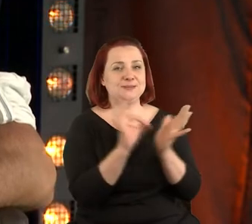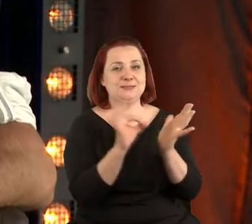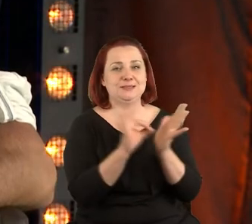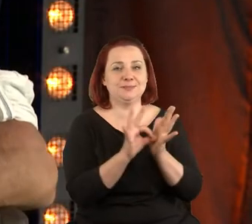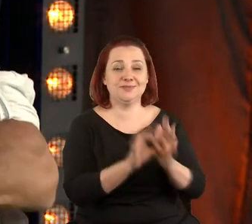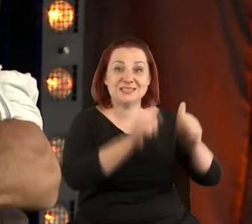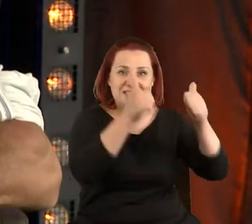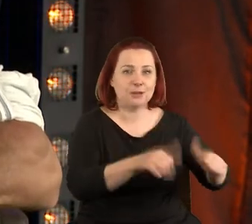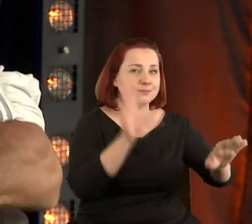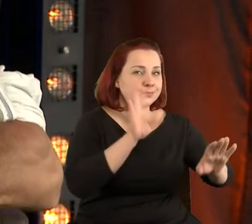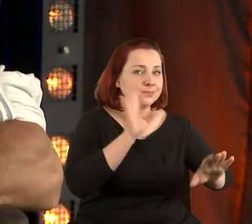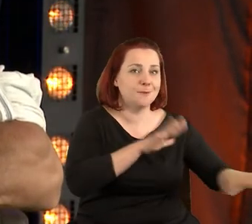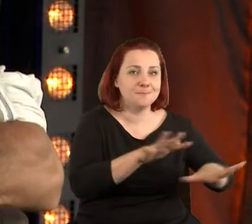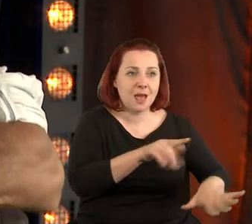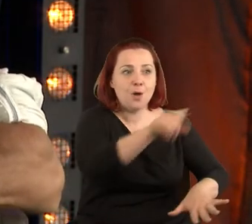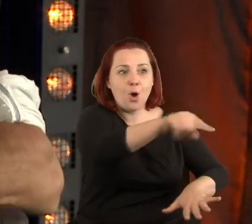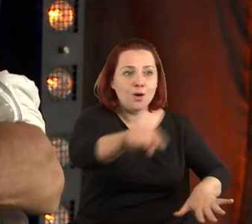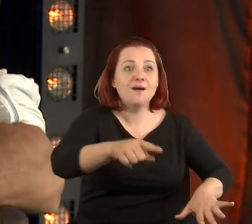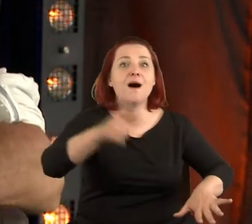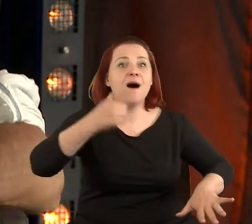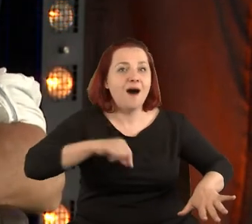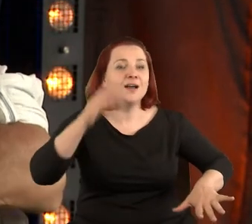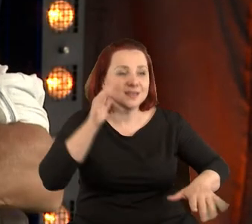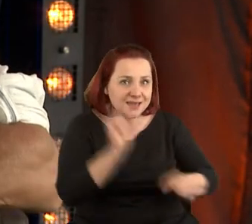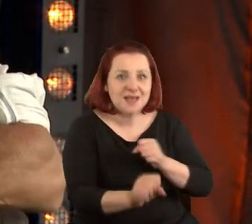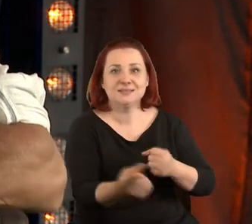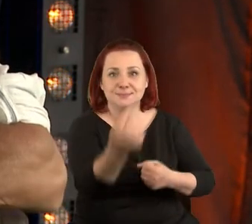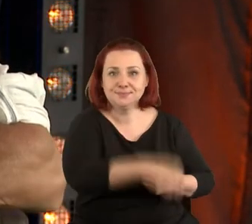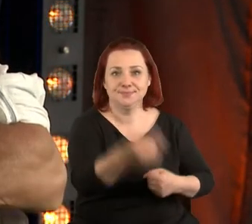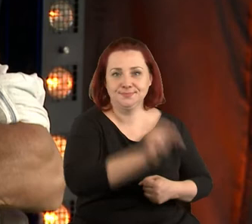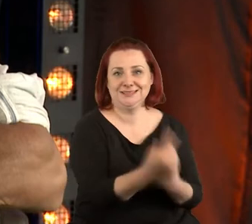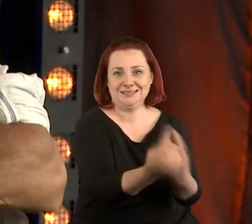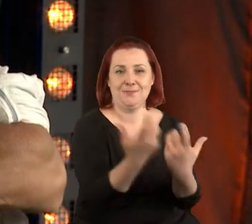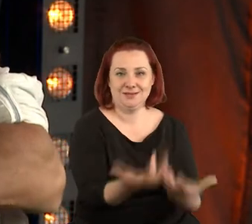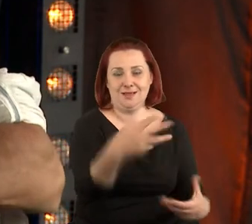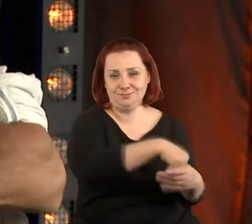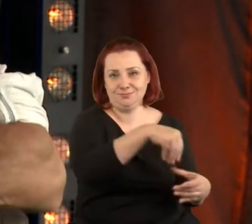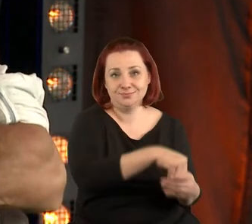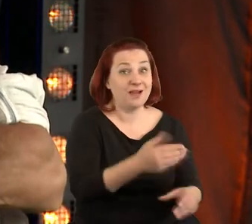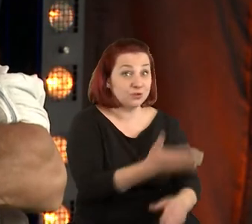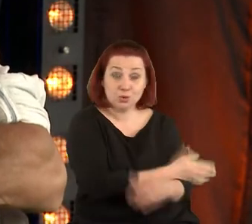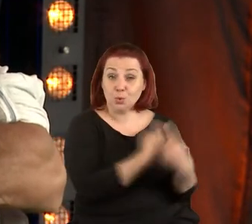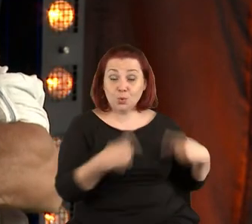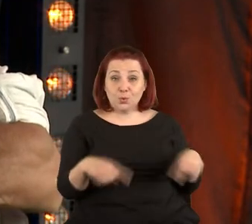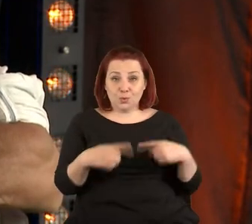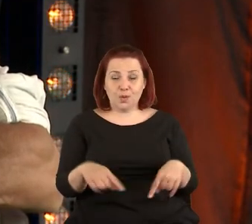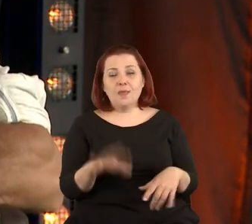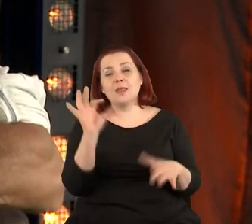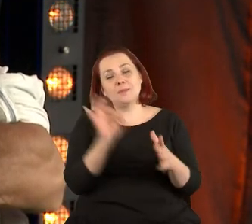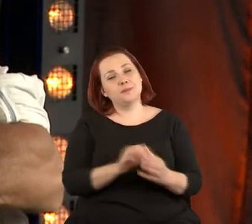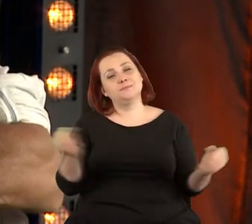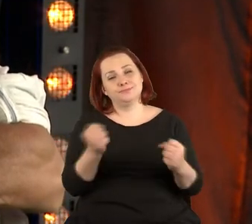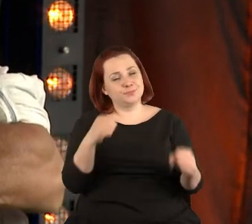stałych miejscach, żeby te osoby przyzwyczajały się do tego, że te zajęcia są prowadzone. Czego nie było wcześniej. Na pewno dużą